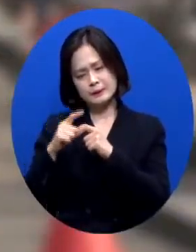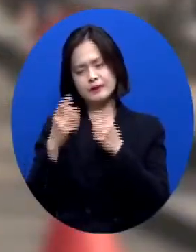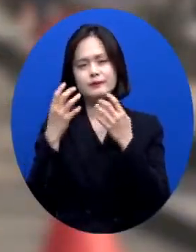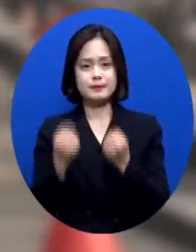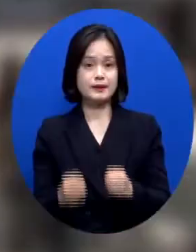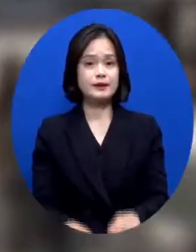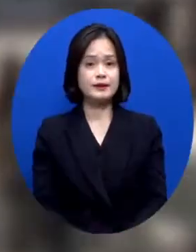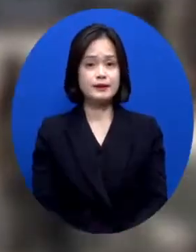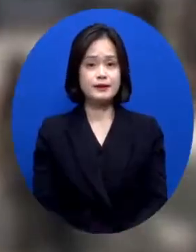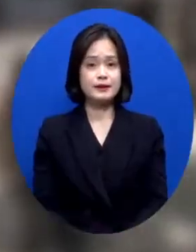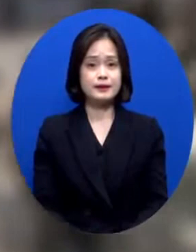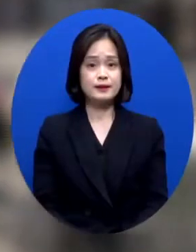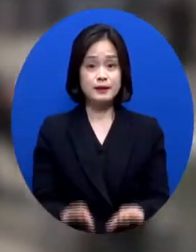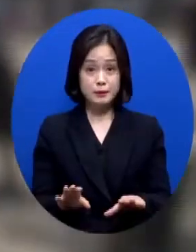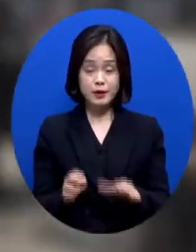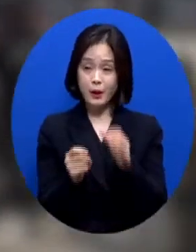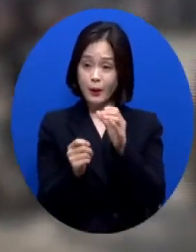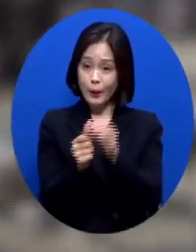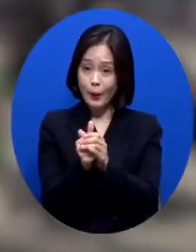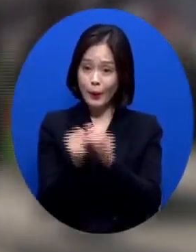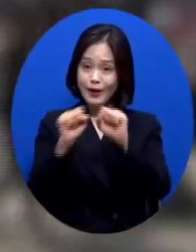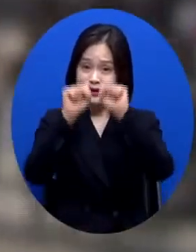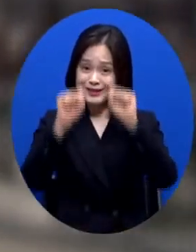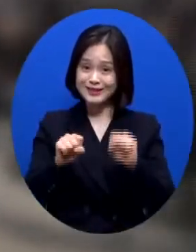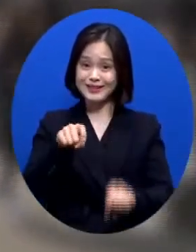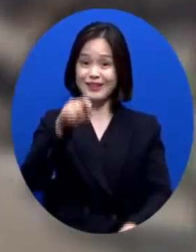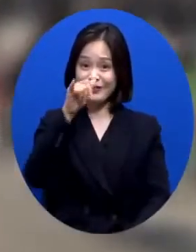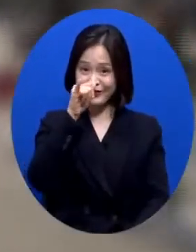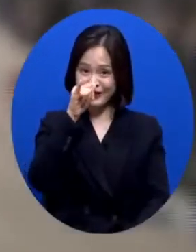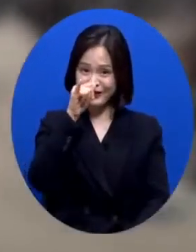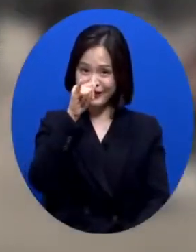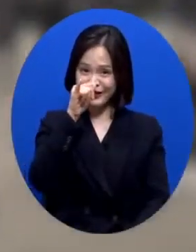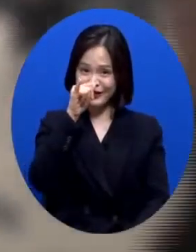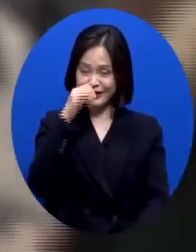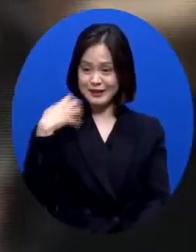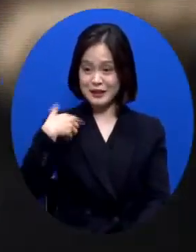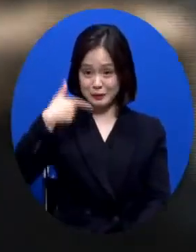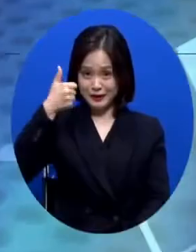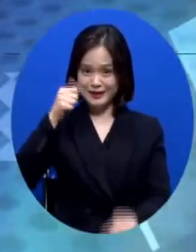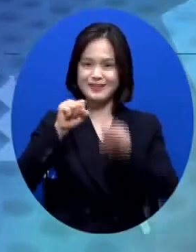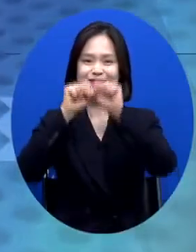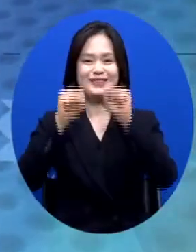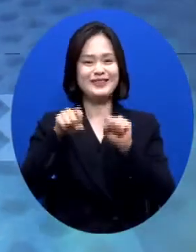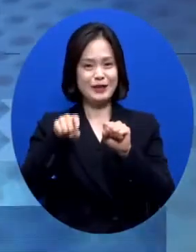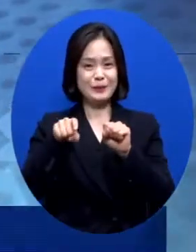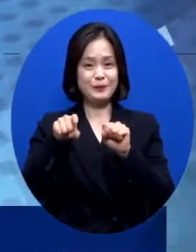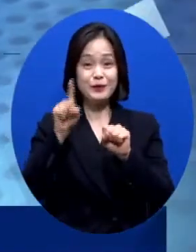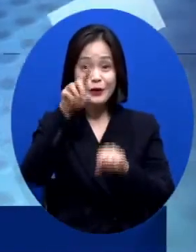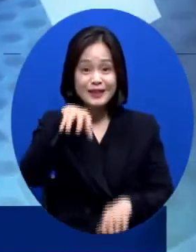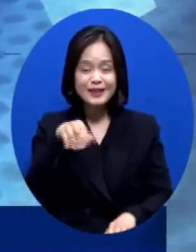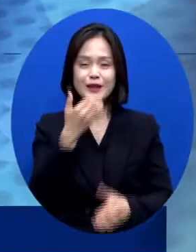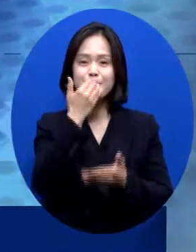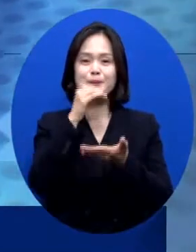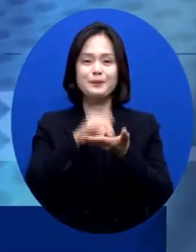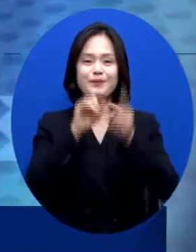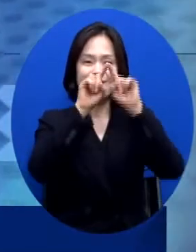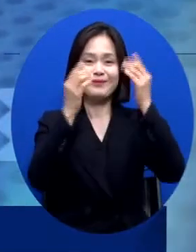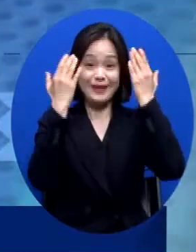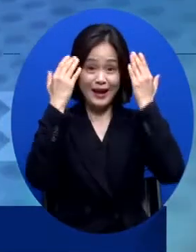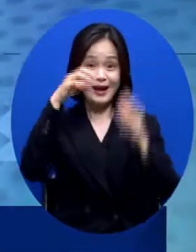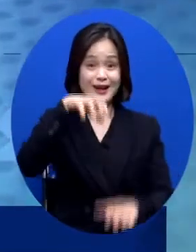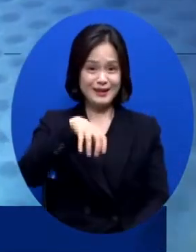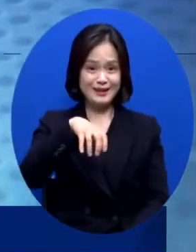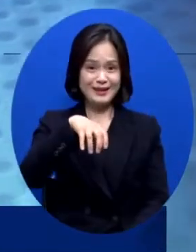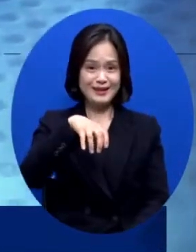이색적인 규 목단 임 제로 캠퍼스 복음화 의 활로를 모색하는 사례가 있습니다 백석대 악 같은 경우는 이제